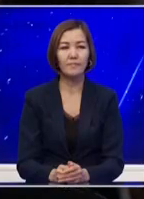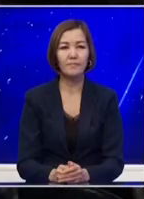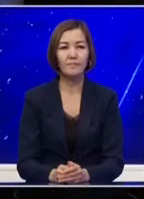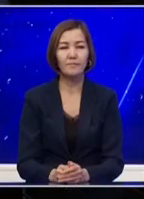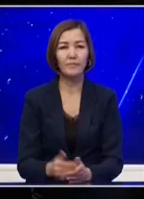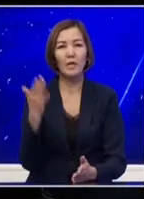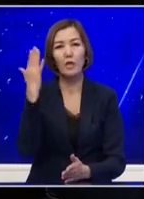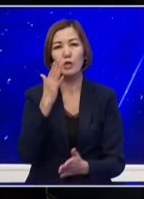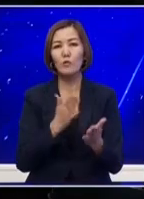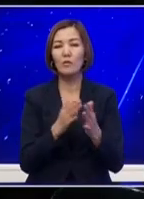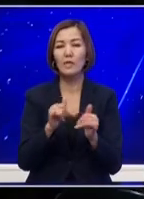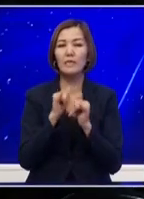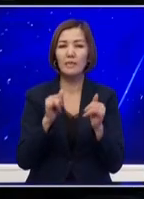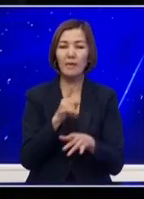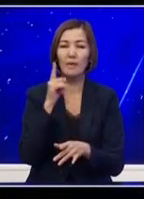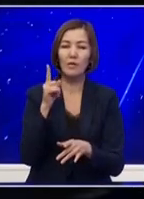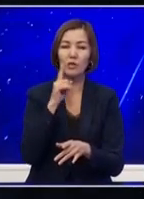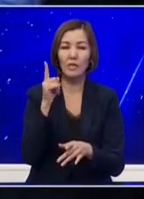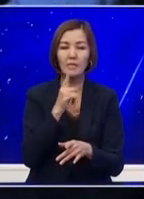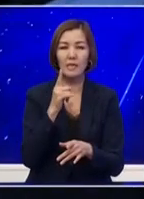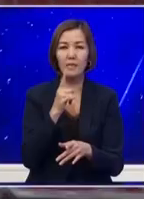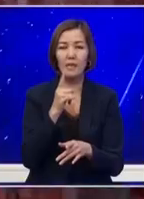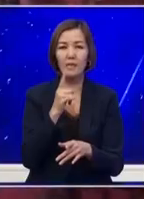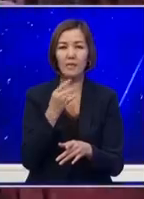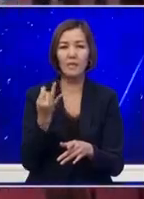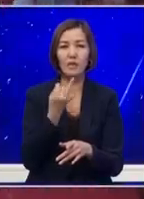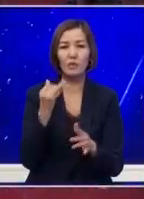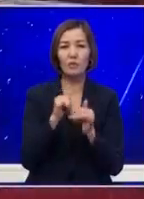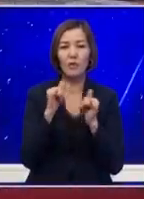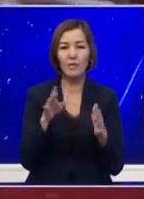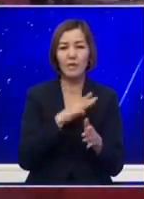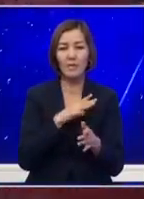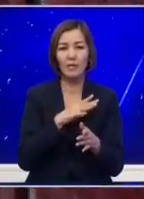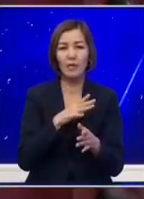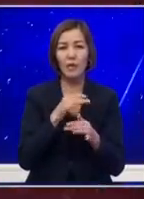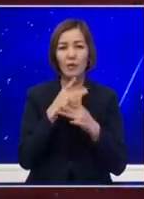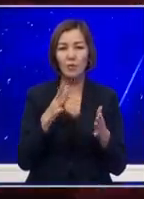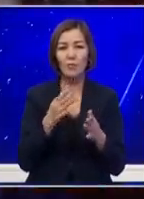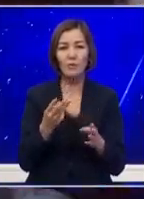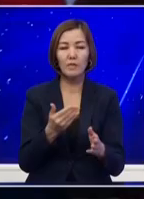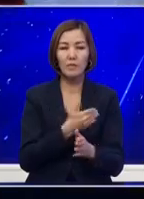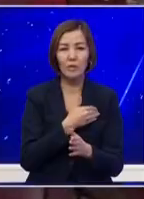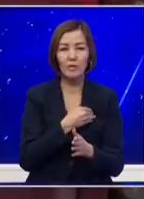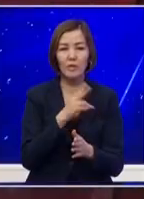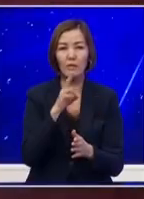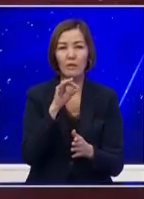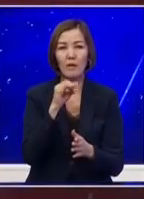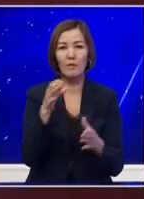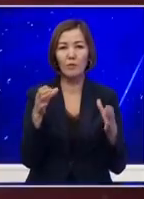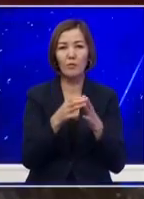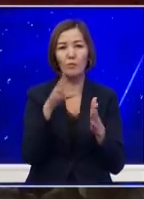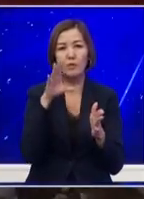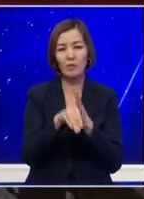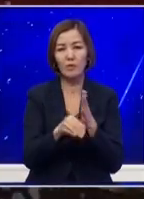Кино саласы дамыған сайын жастар тарапынан аталмыш мамандыққа деген қызығушылық артқан. Басым бөлігінің көздегені Номад Станс каскадерлер тобының